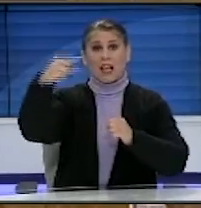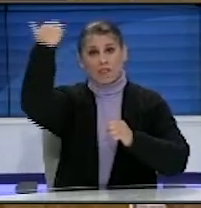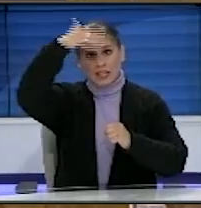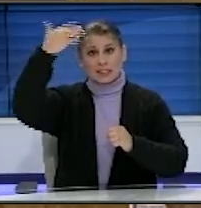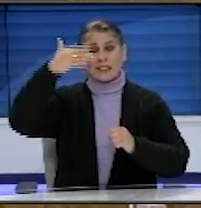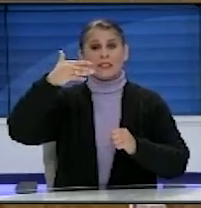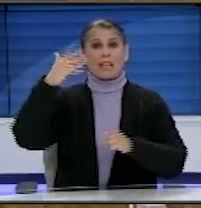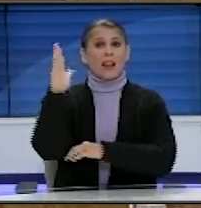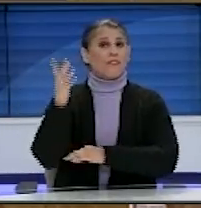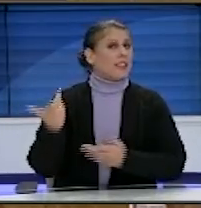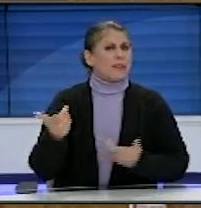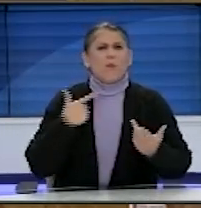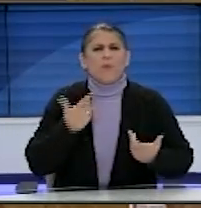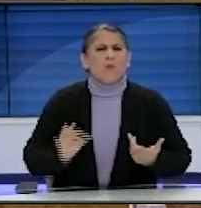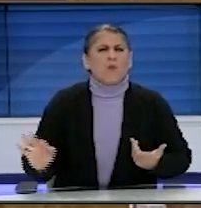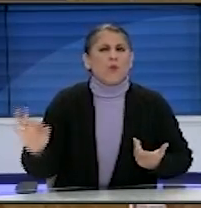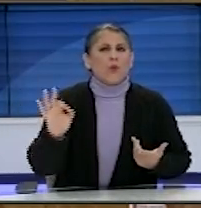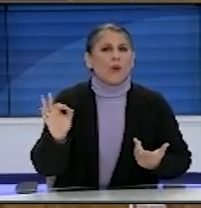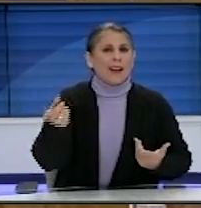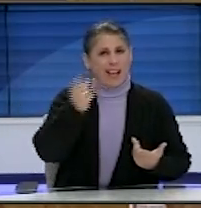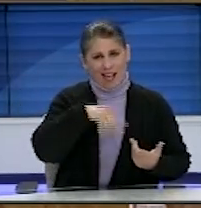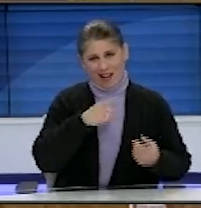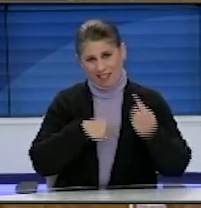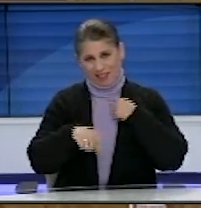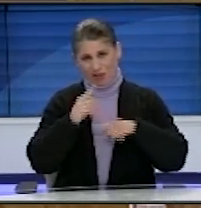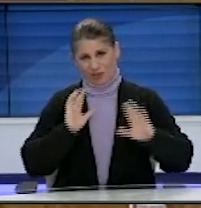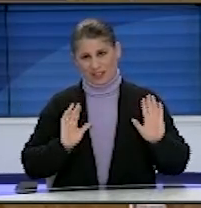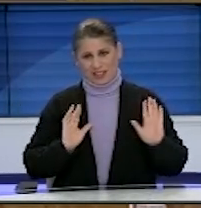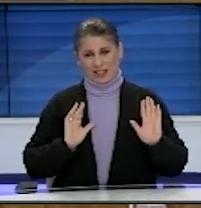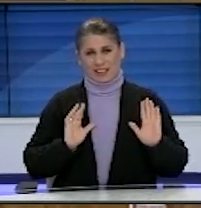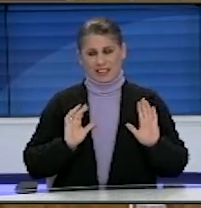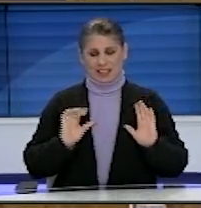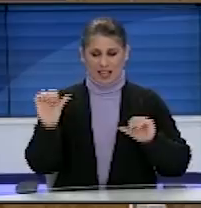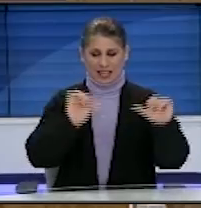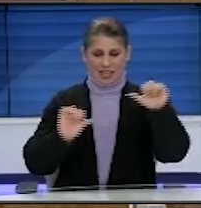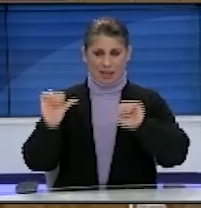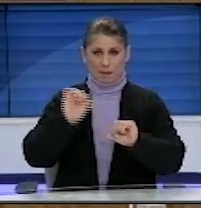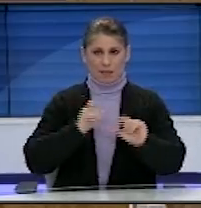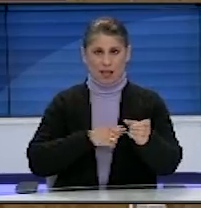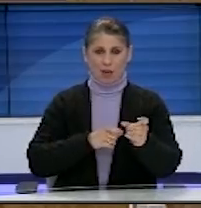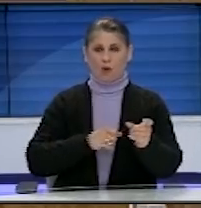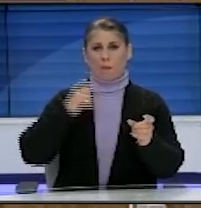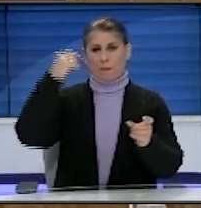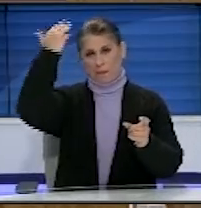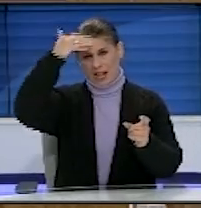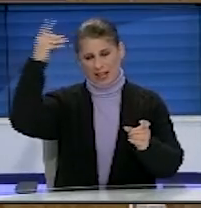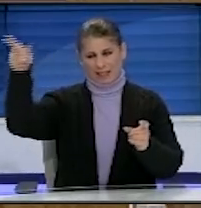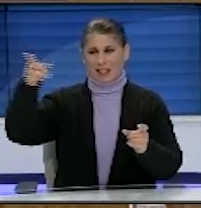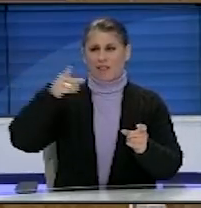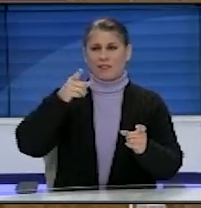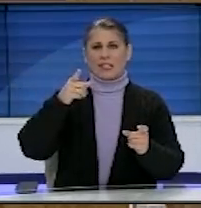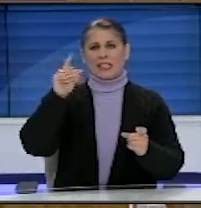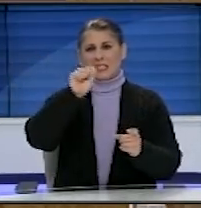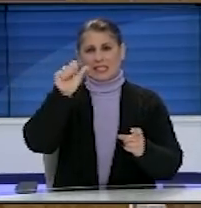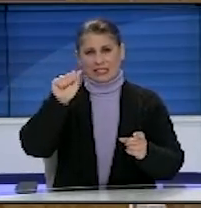της Λιβύης? Τότε ήταν άλλα τα προσχήματα. Ήταν τα χημικά όπλα του Σαντάμ, του Καντάφη, που ακόμα τα